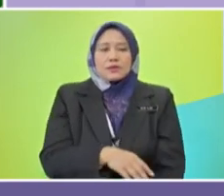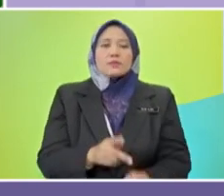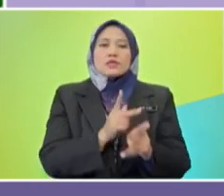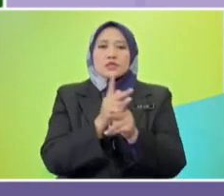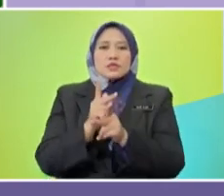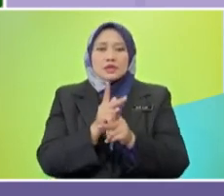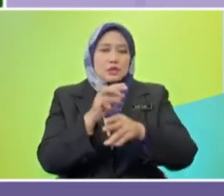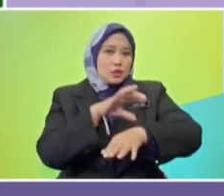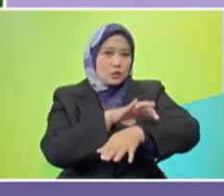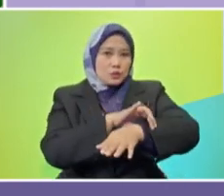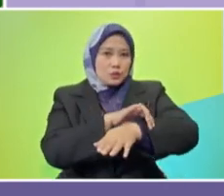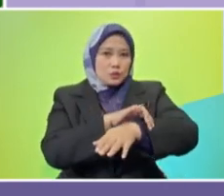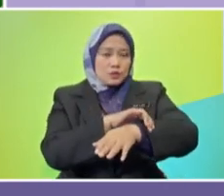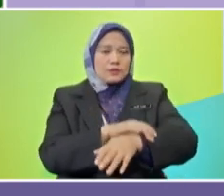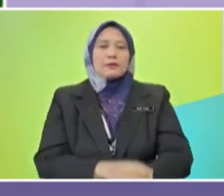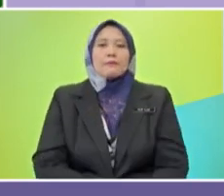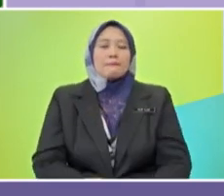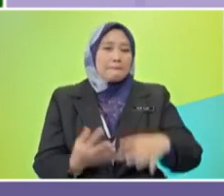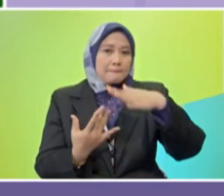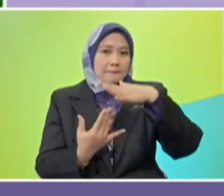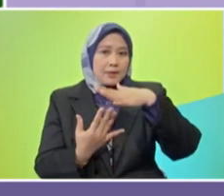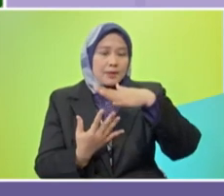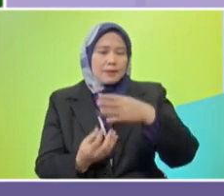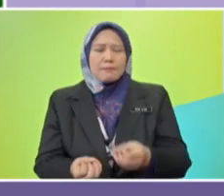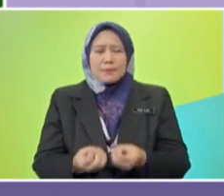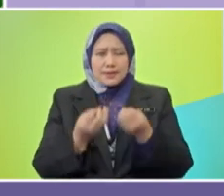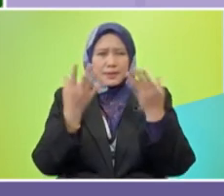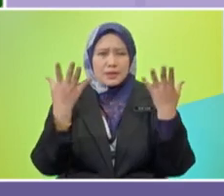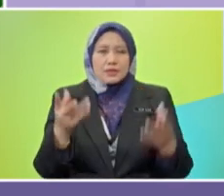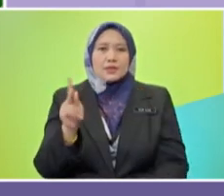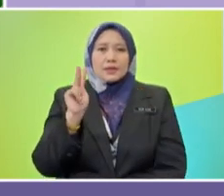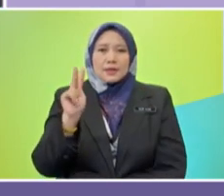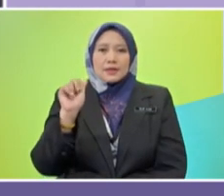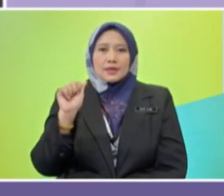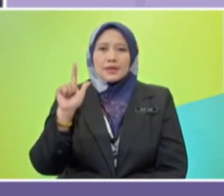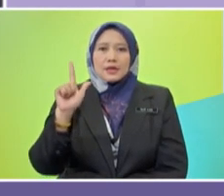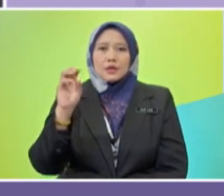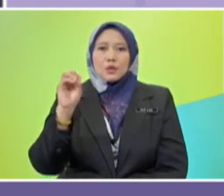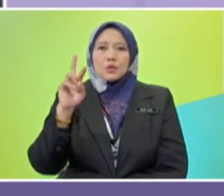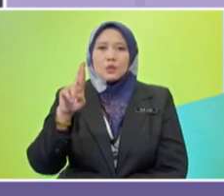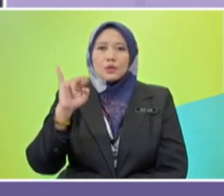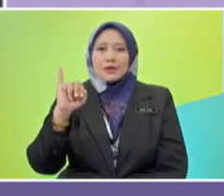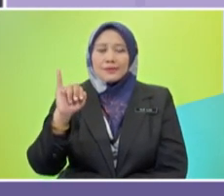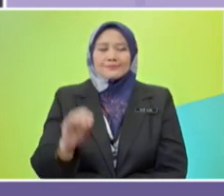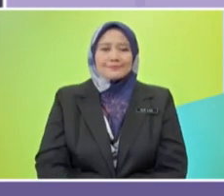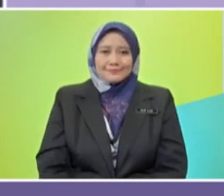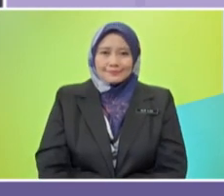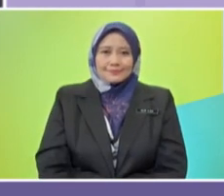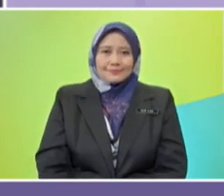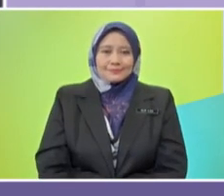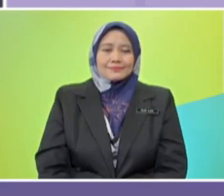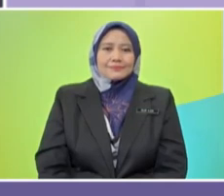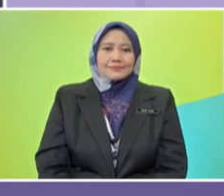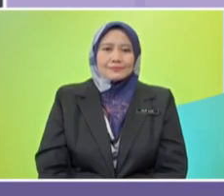tulang, membakar lebih banyak kalori. Terima kasih. Yeay. Terima kasih. Apa yang kita perlu buat